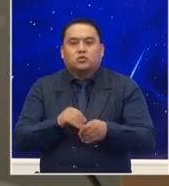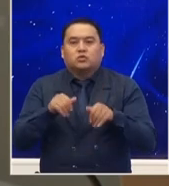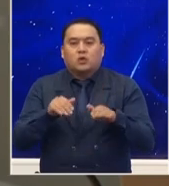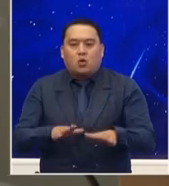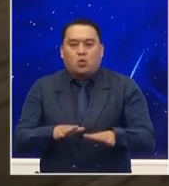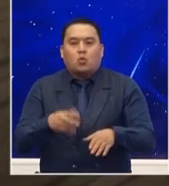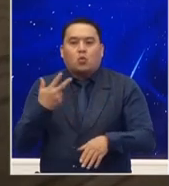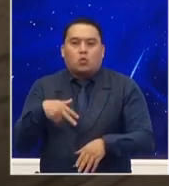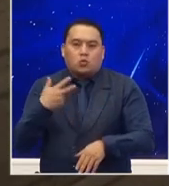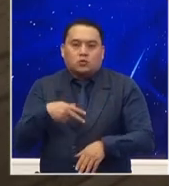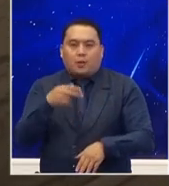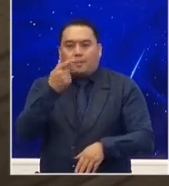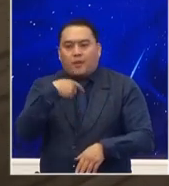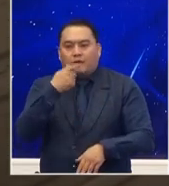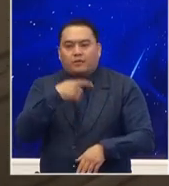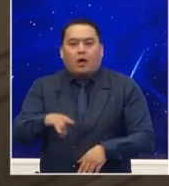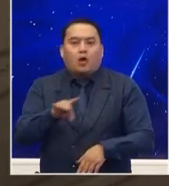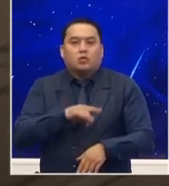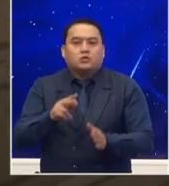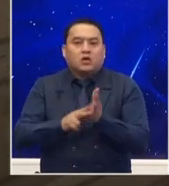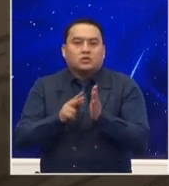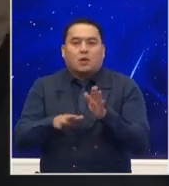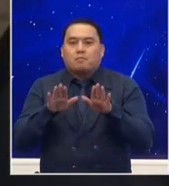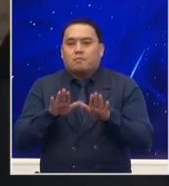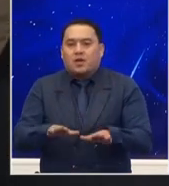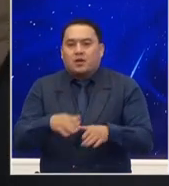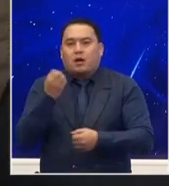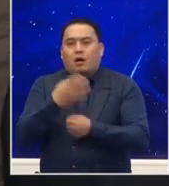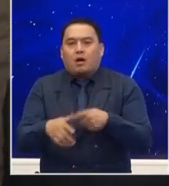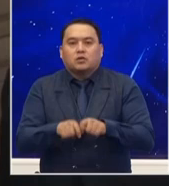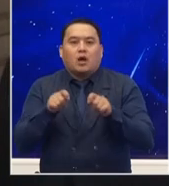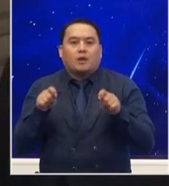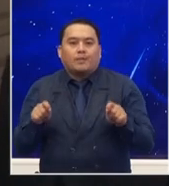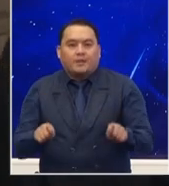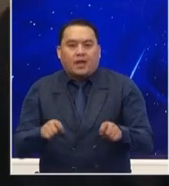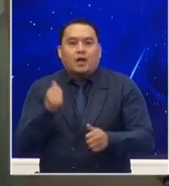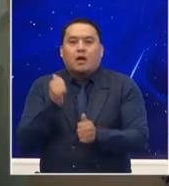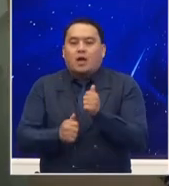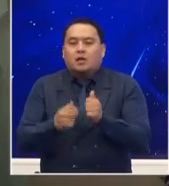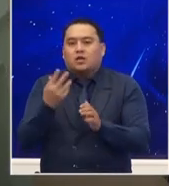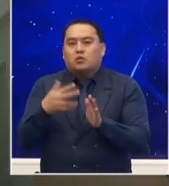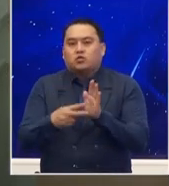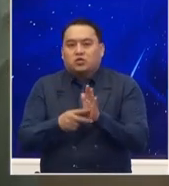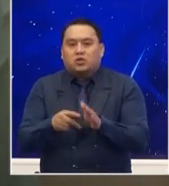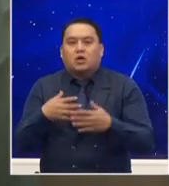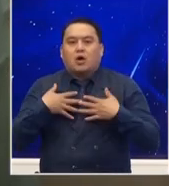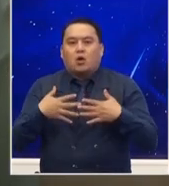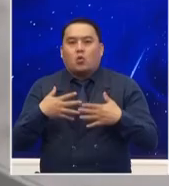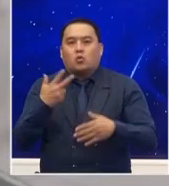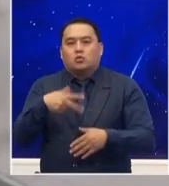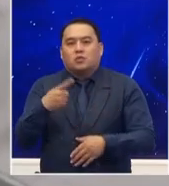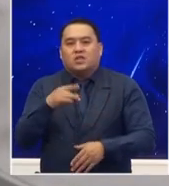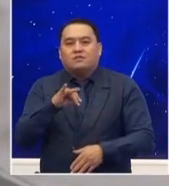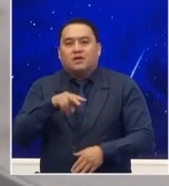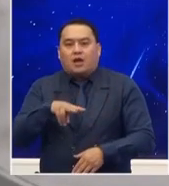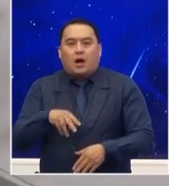Бірлікте 30 Панфилов ауылында 80 орындық провизорлық орталық әзірленген. Әрі ауруханада 57 оттегі және